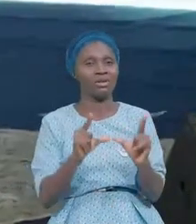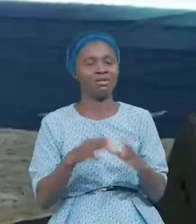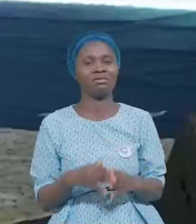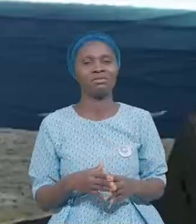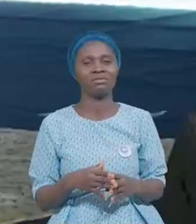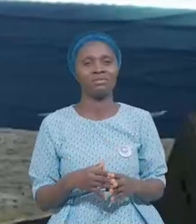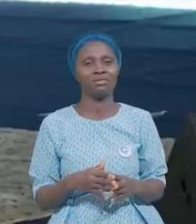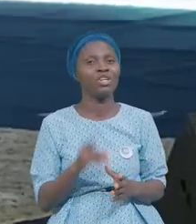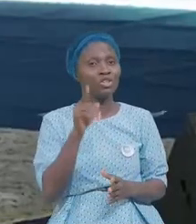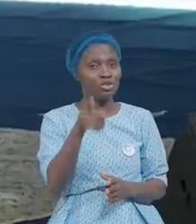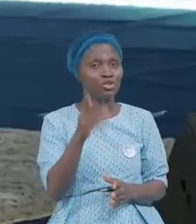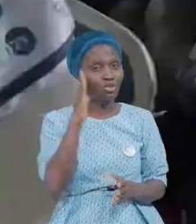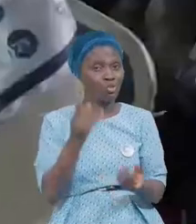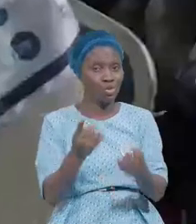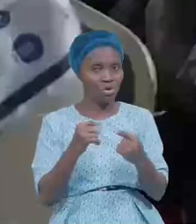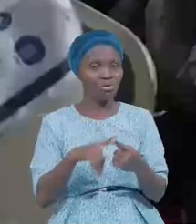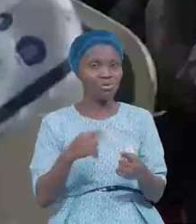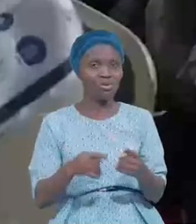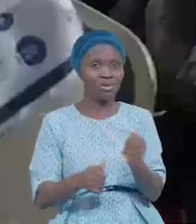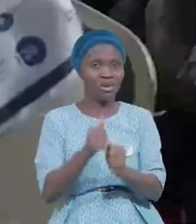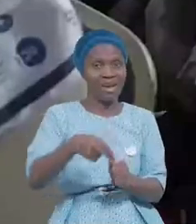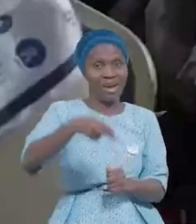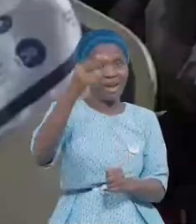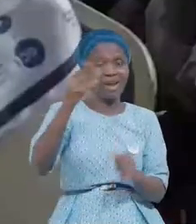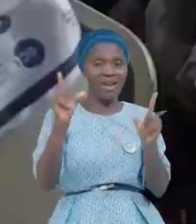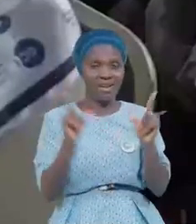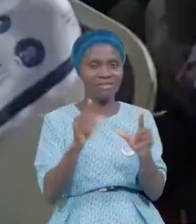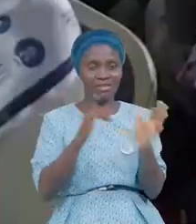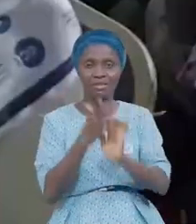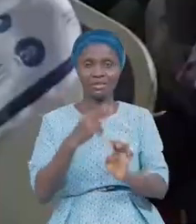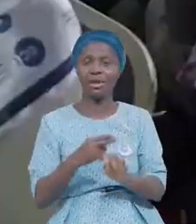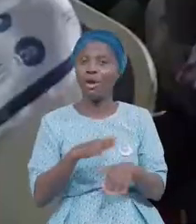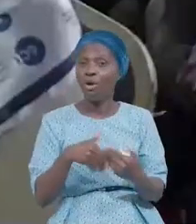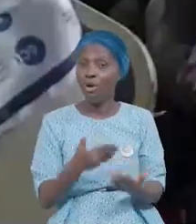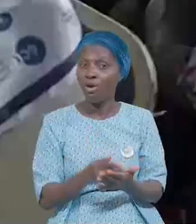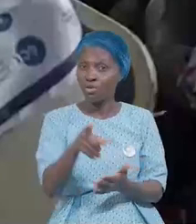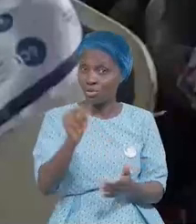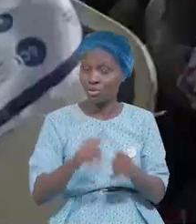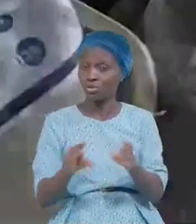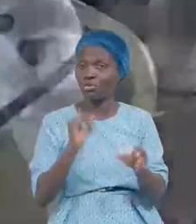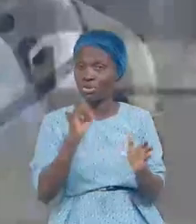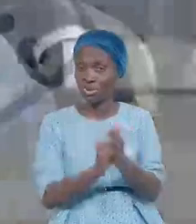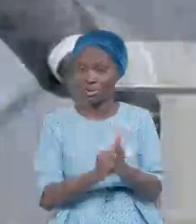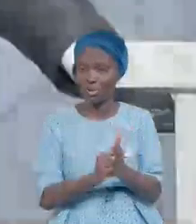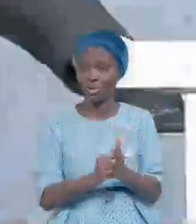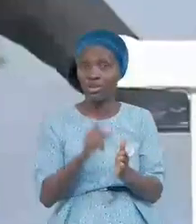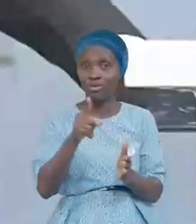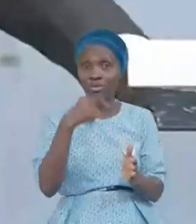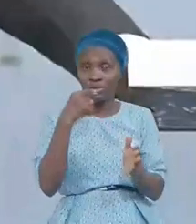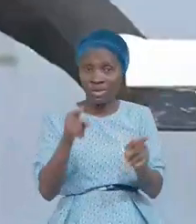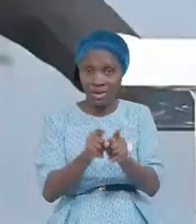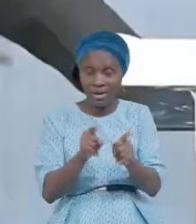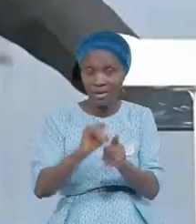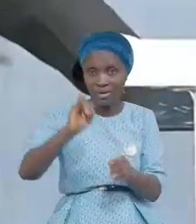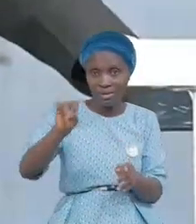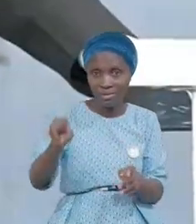Tu viendras au niveau supérieur. Mais ce que tu dois faire, c'est de dire comme Jacob, je